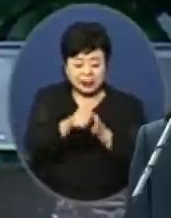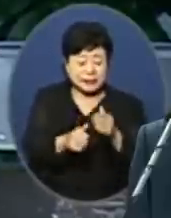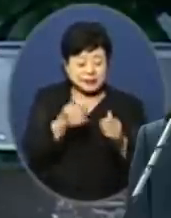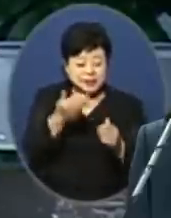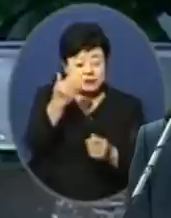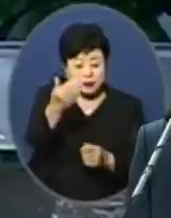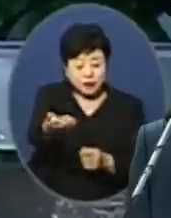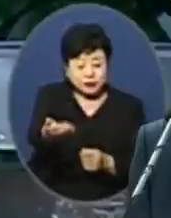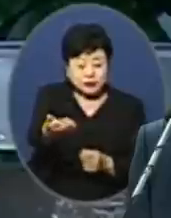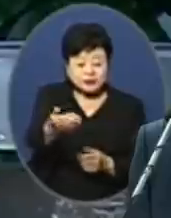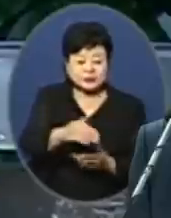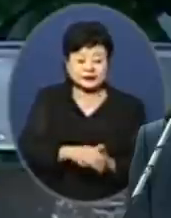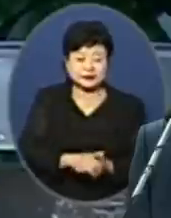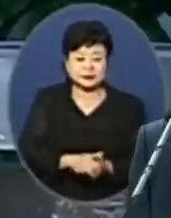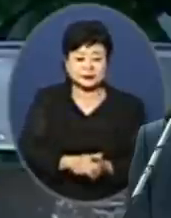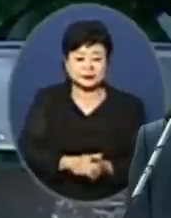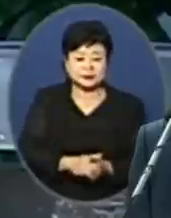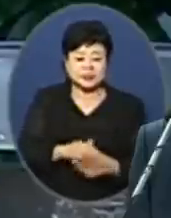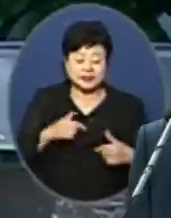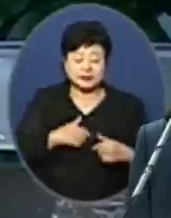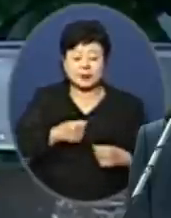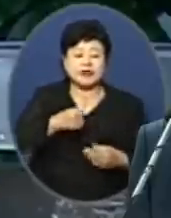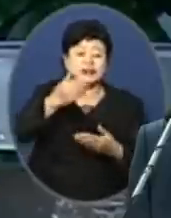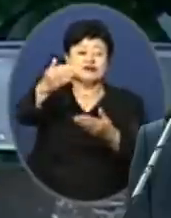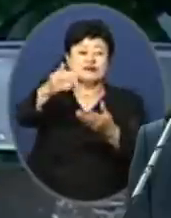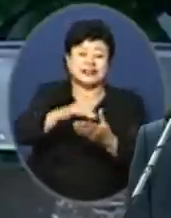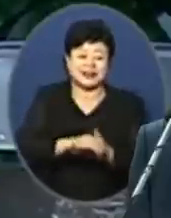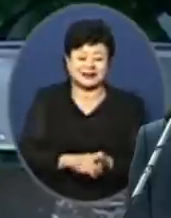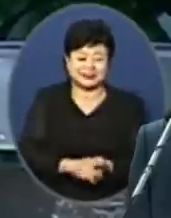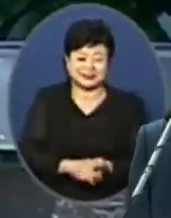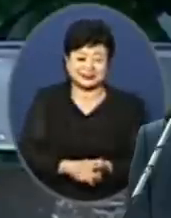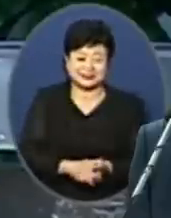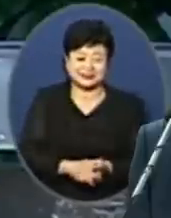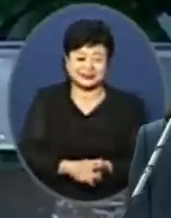하나님께서 여러분을 기쁘게 받아주시는 것입니다.